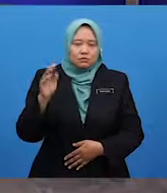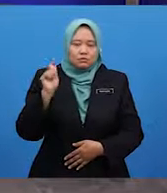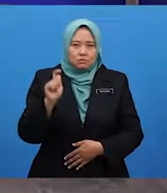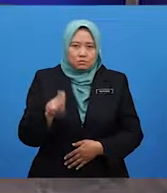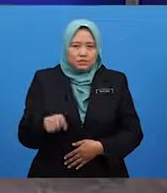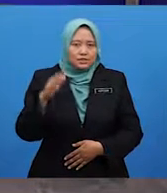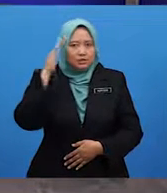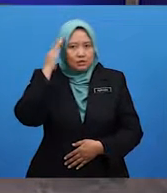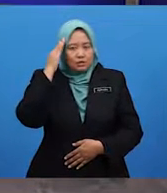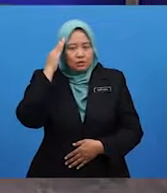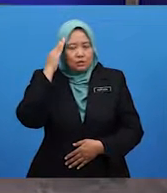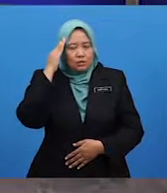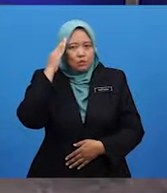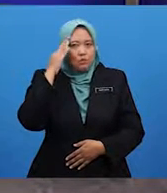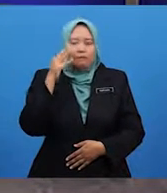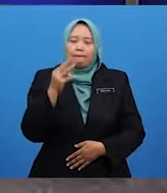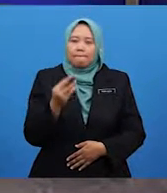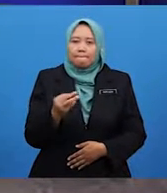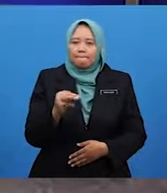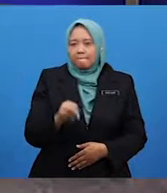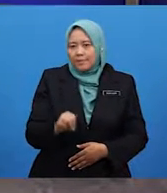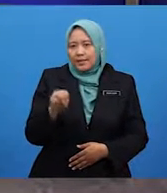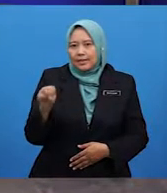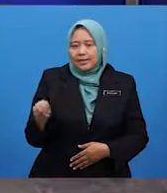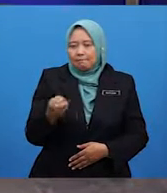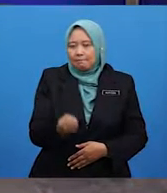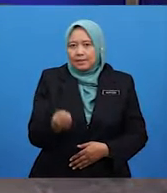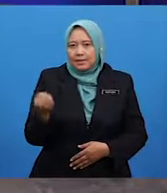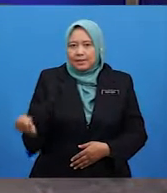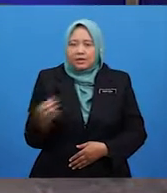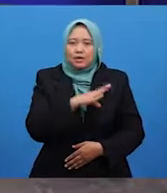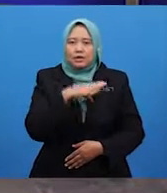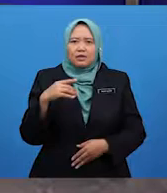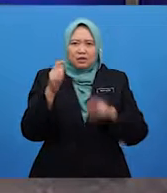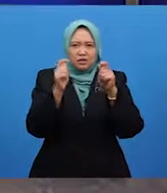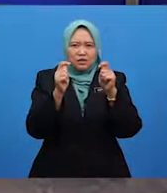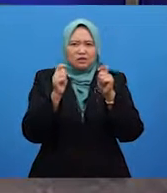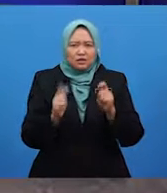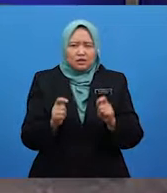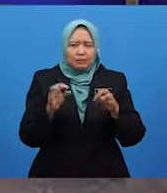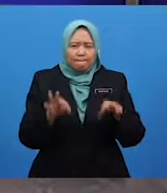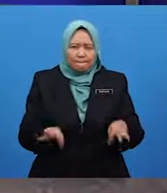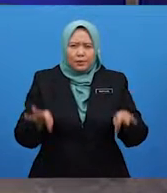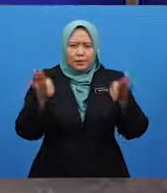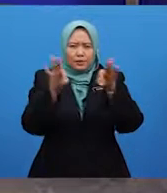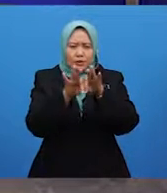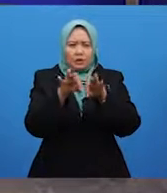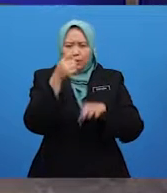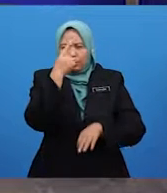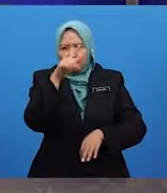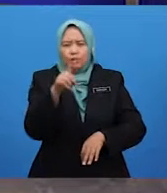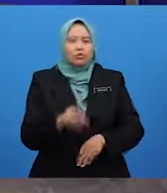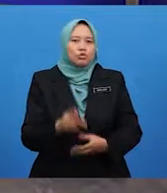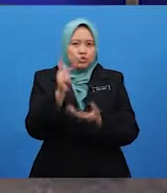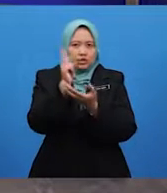teknik adalah satu titik berat. Perkara yang perlu kita titik beratkan agar kesan catan akan